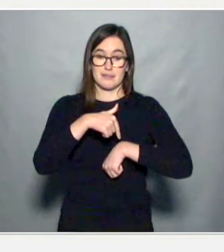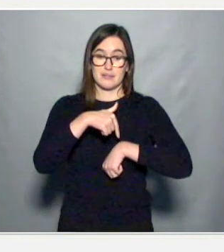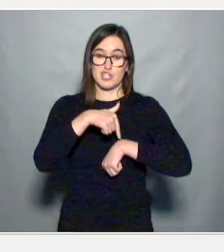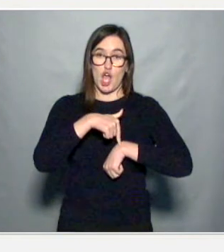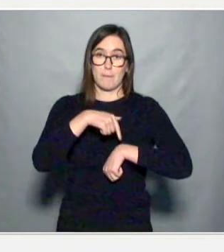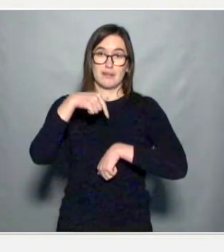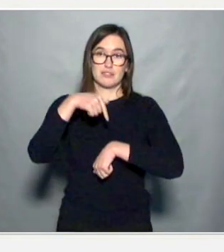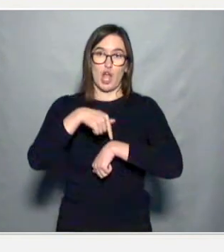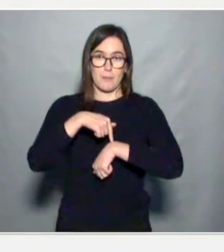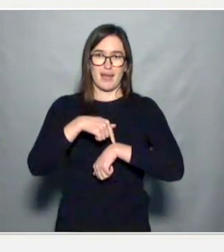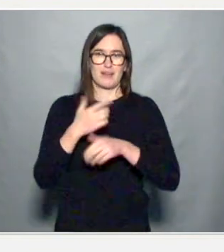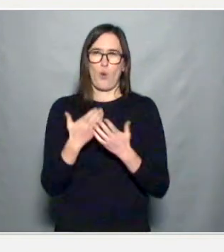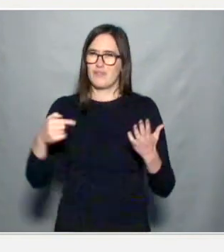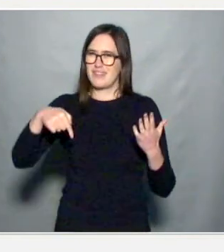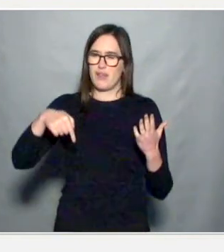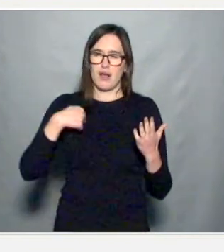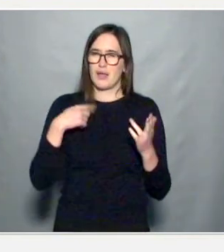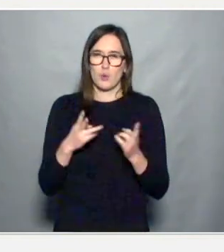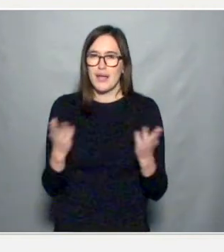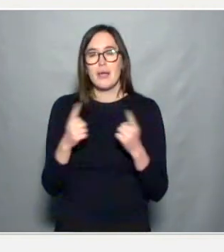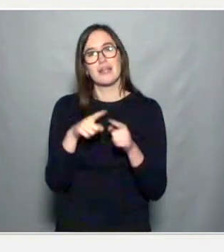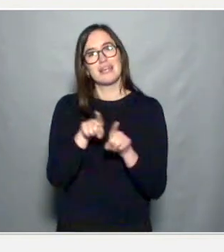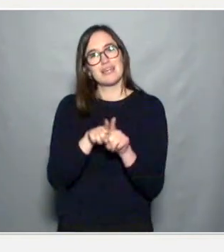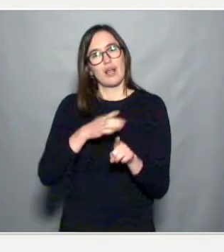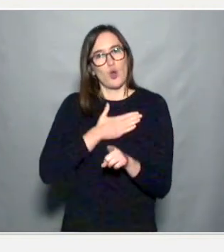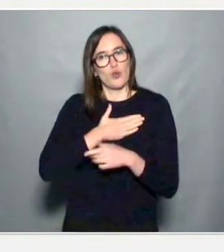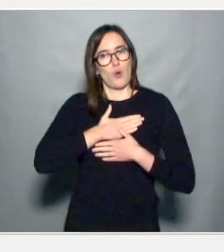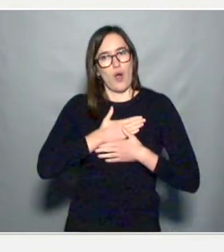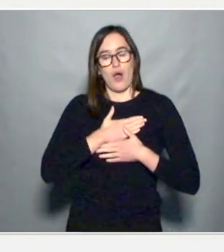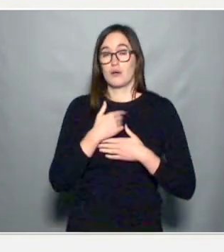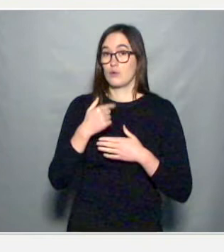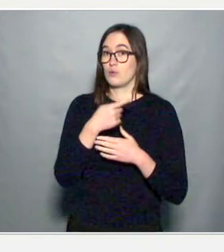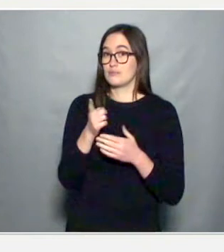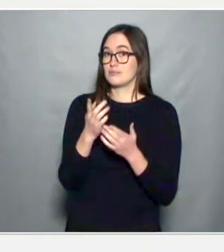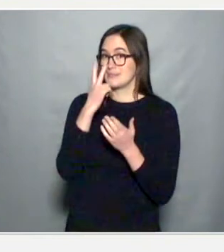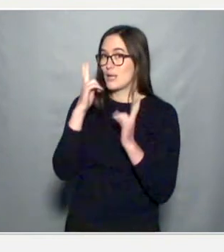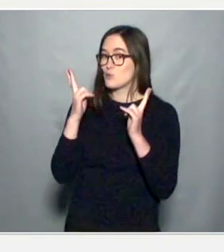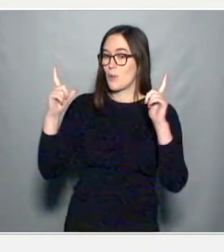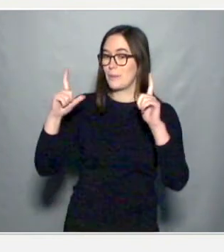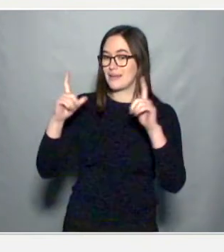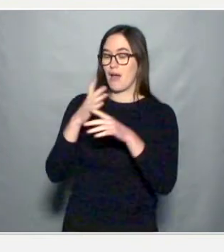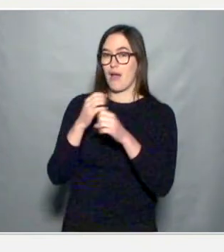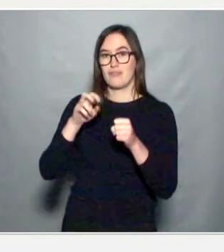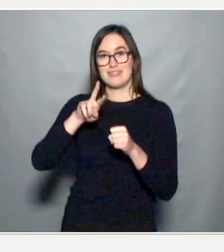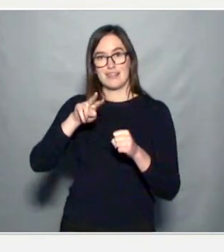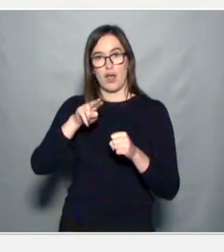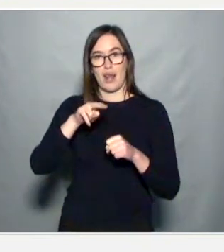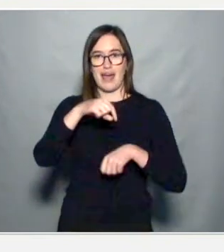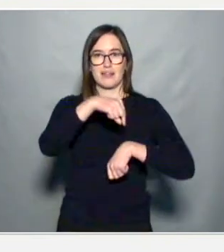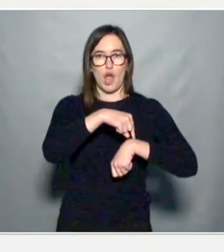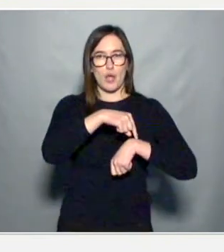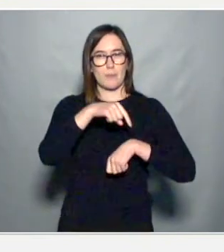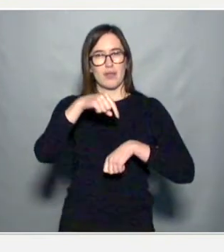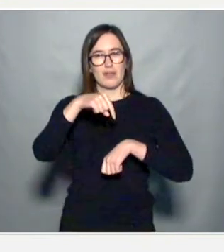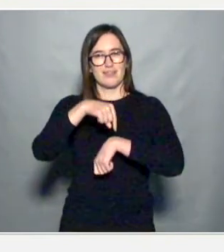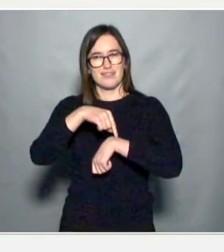så kan jag faktiskt ibland tycka att det är väldigt skönt att ha det. Och här har ni en skärmdump på den digitala timer som många